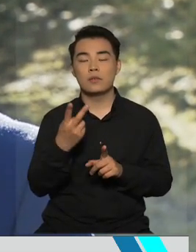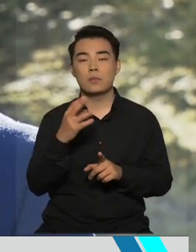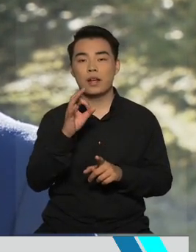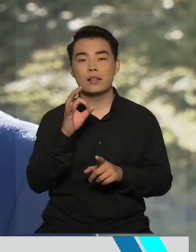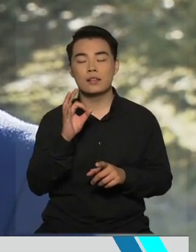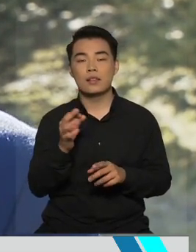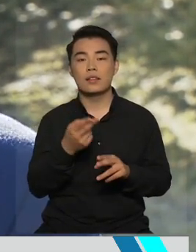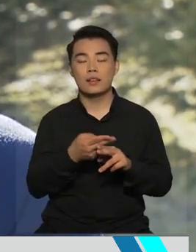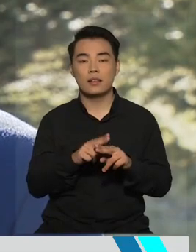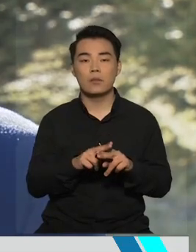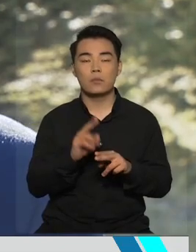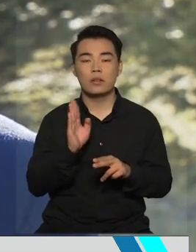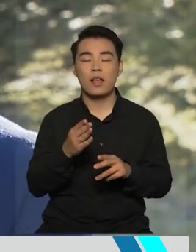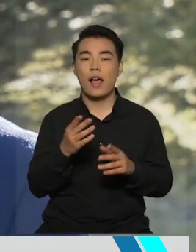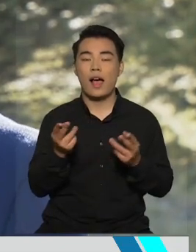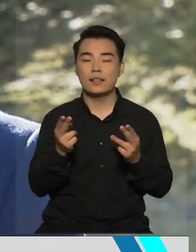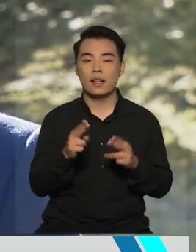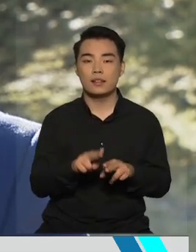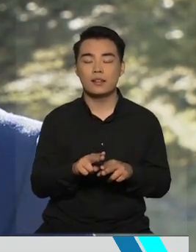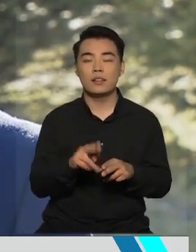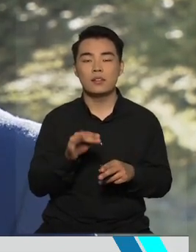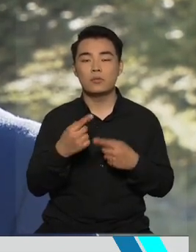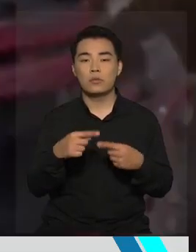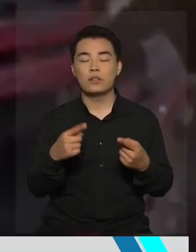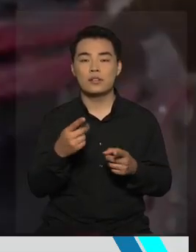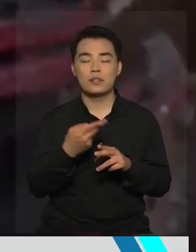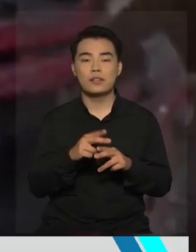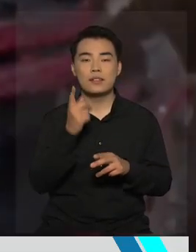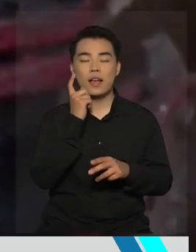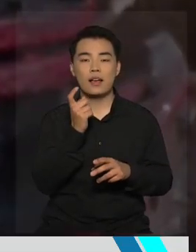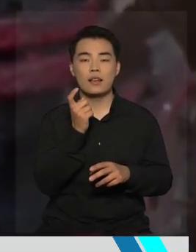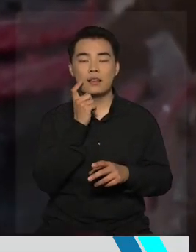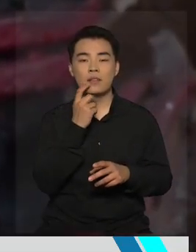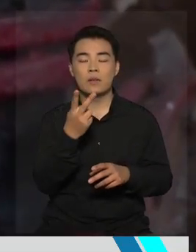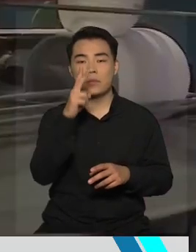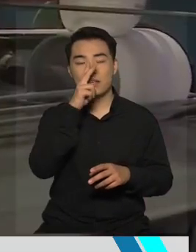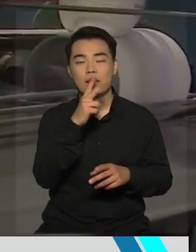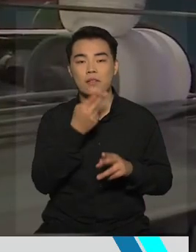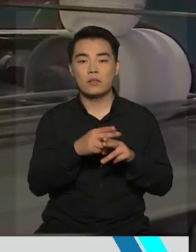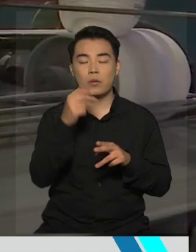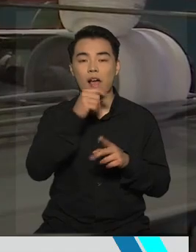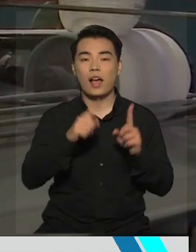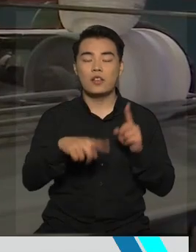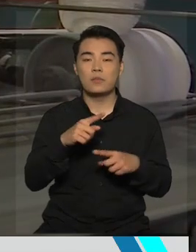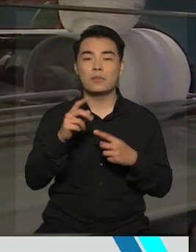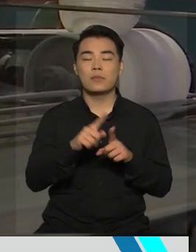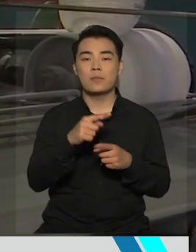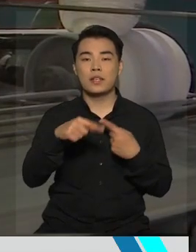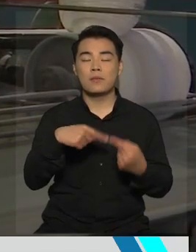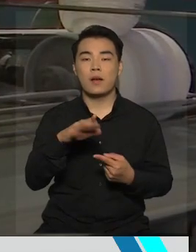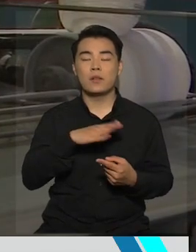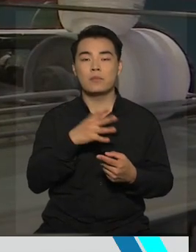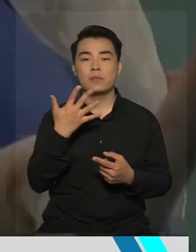2% является, так сказать, остатком. И все, остальное все сахар. За два месяца текущего года отечественные предприятия произвели